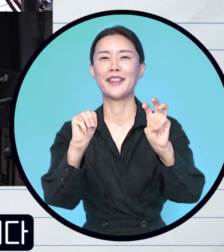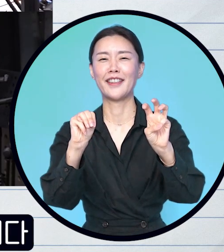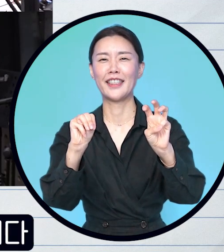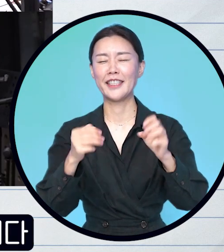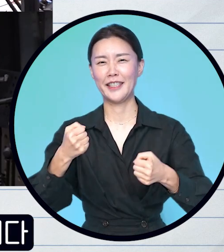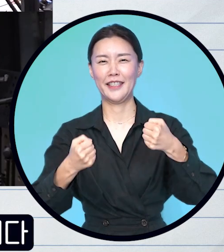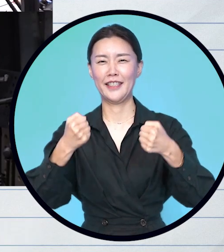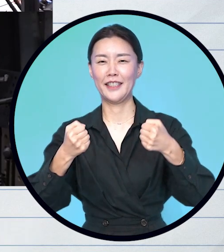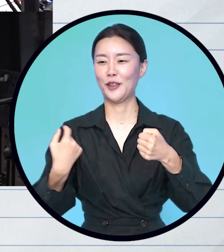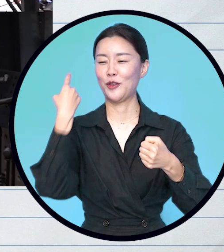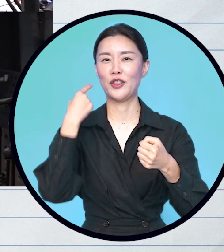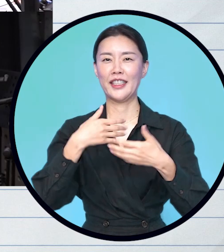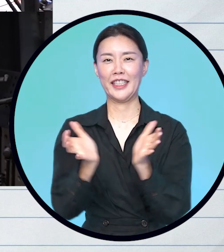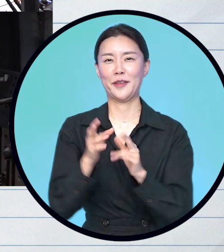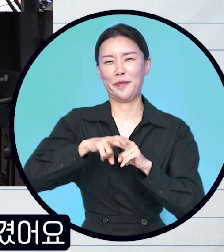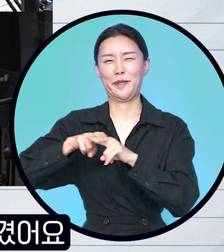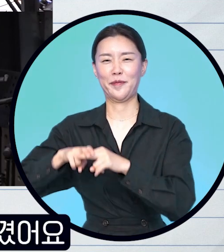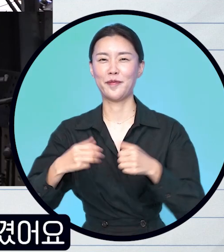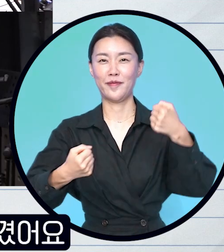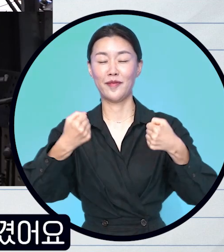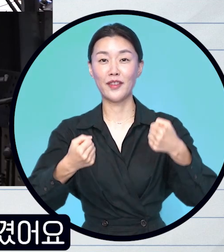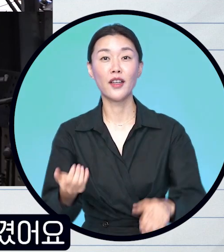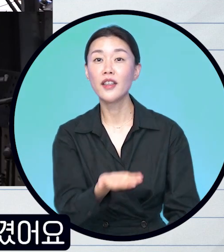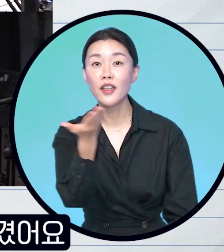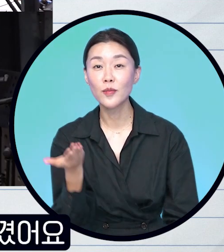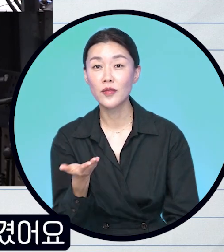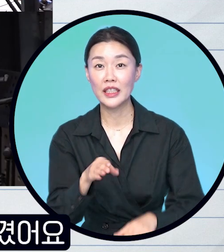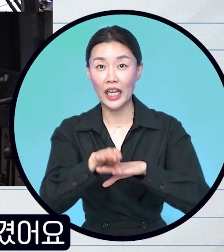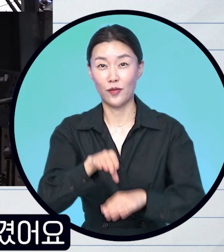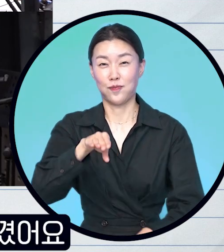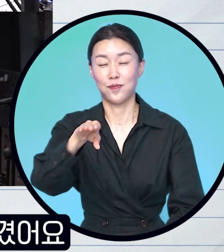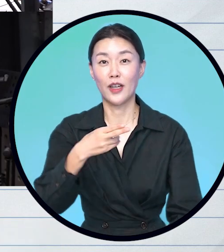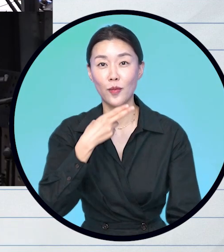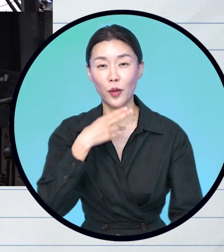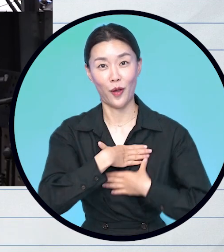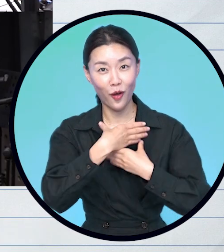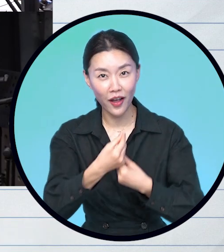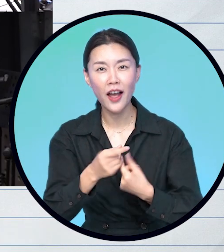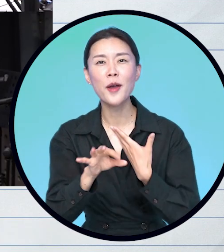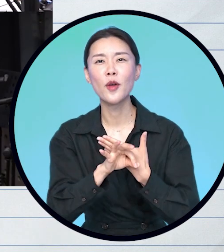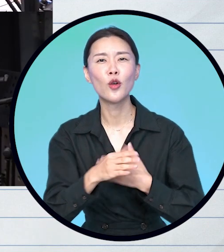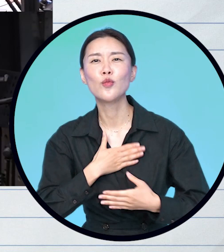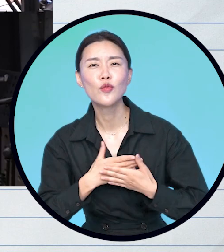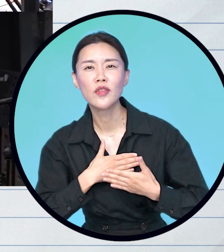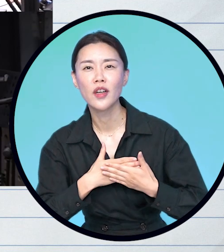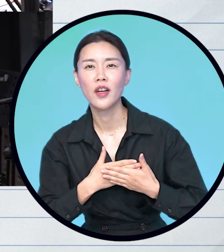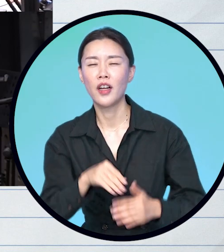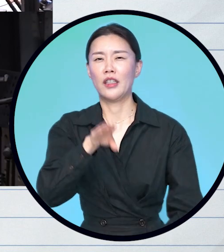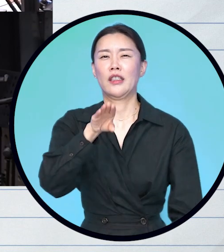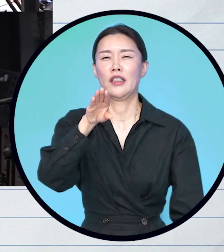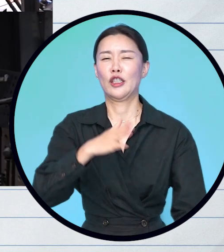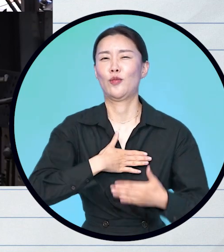열심히 야. 멤버들을 태우고 달렸습니다. 30으로 네. 밟으셨다. 어떻게 네. 멤버들은 좀 흔들리지 않는 편안함 느꼈어요? 아니면 좀 불안했어요? 흔들리는